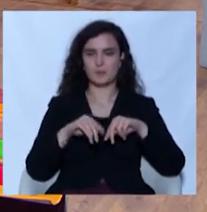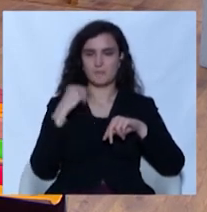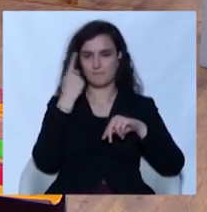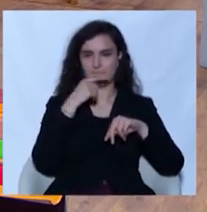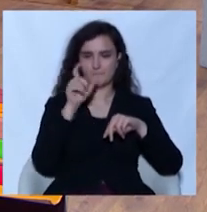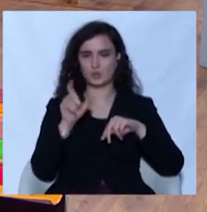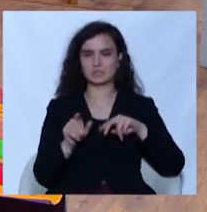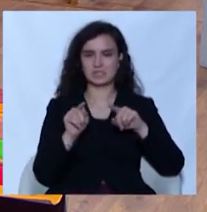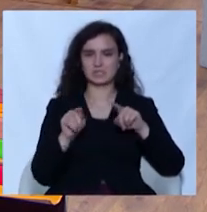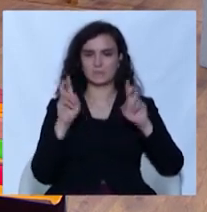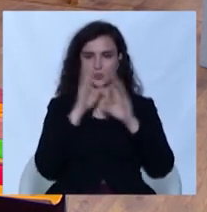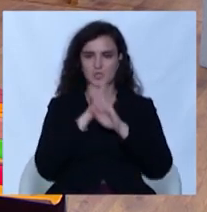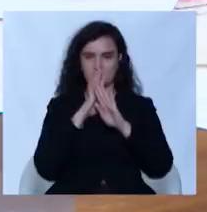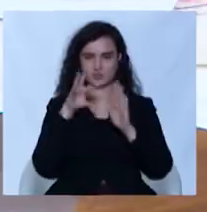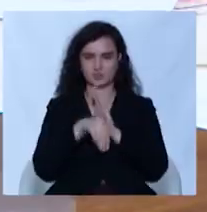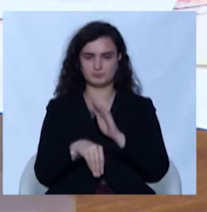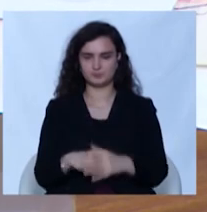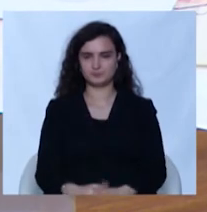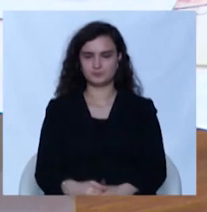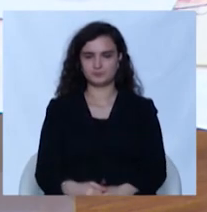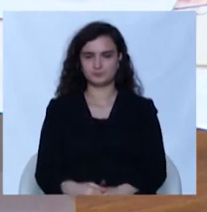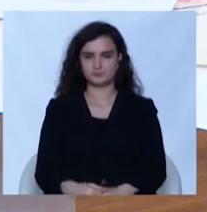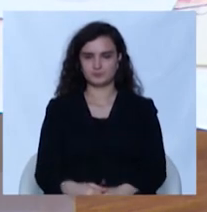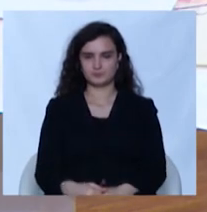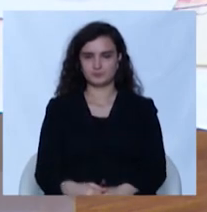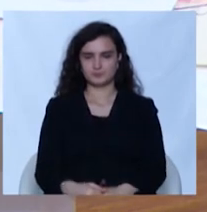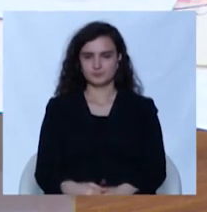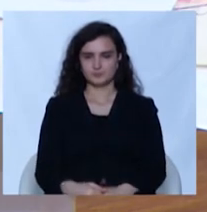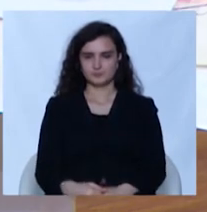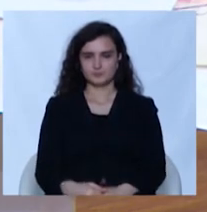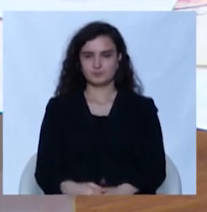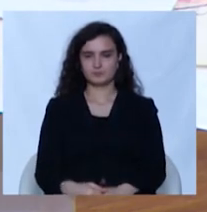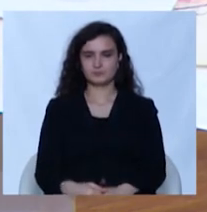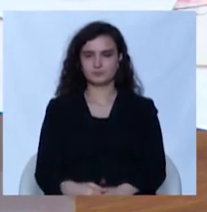პორტრეტი ბუნებაში. ნახეთ რა ვქნათ.